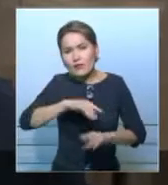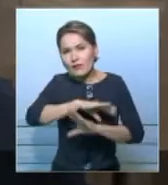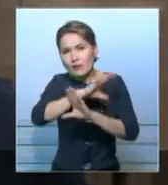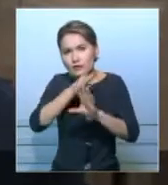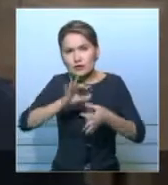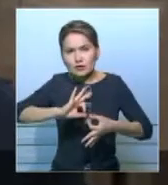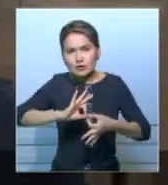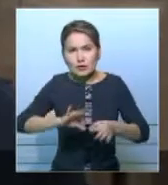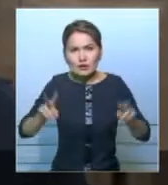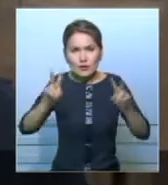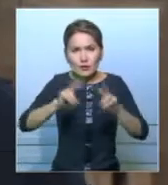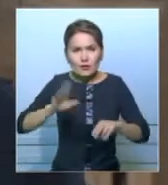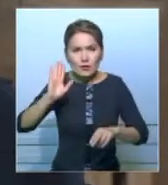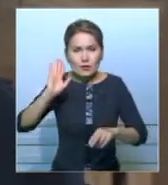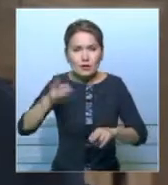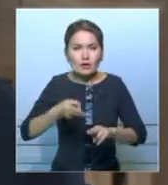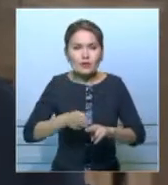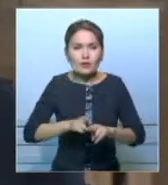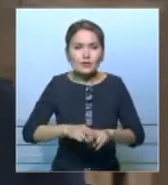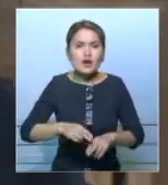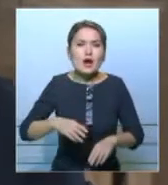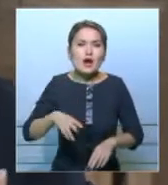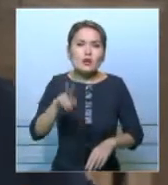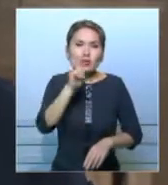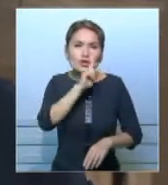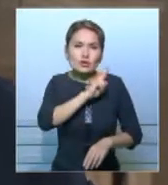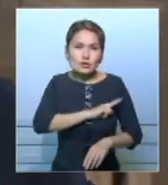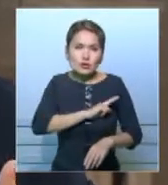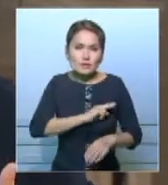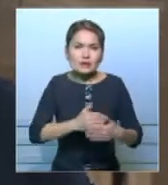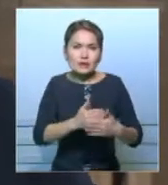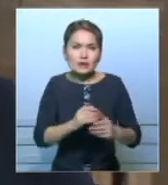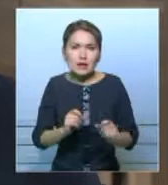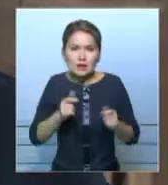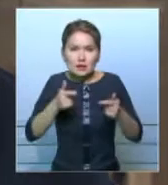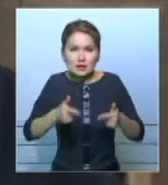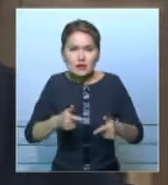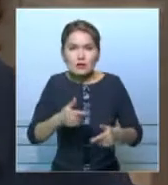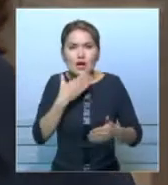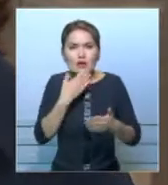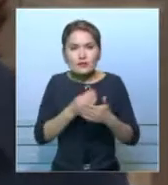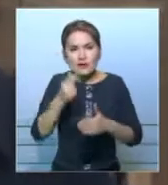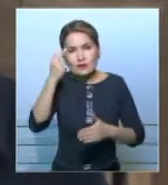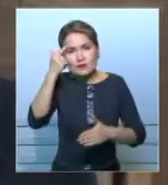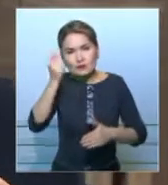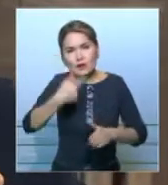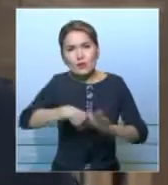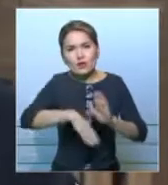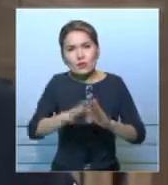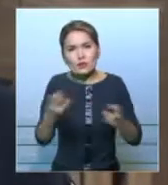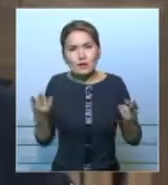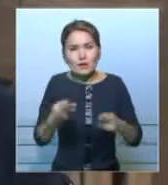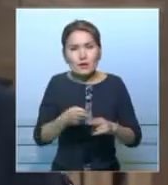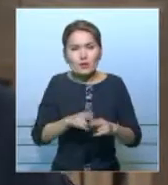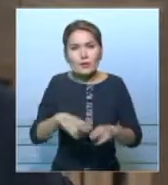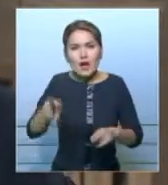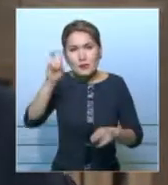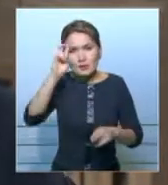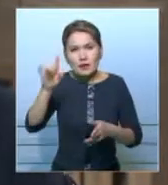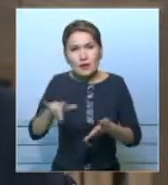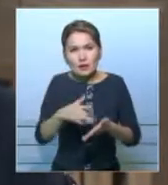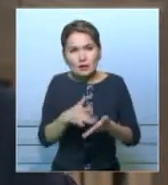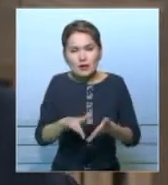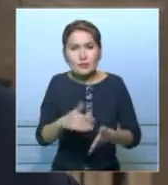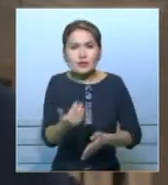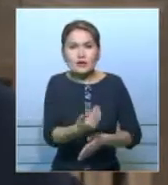Оларға қойылатын талаптар күшейеді. Жұмысқа кіріспей тұрып, бұл адамдар өзінің білімін арастауы керек. Мемлекеттік аудиторлар өз жұмысын